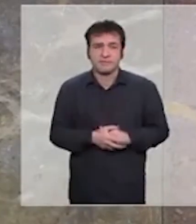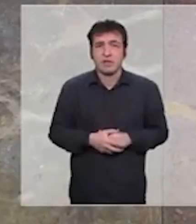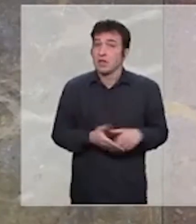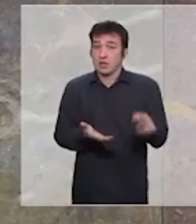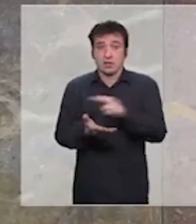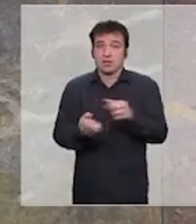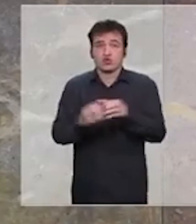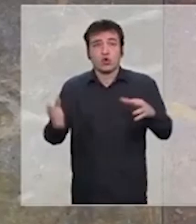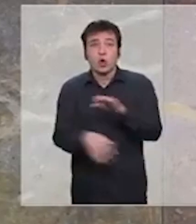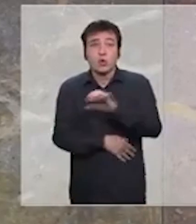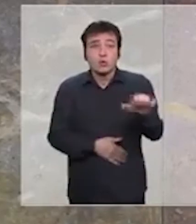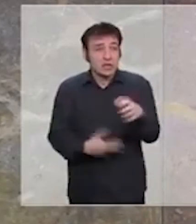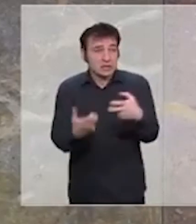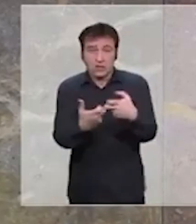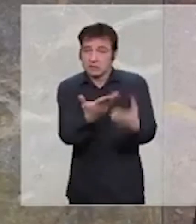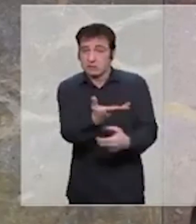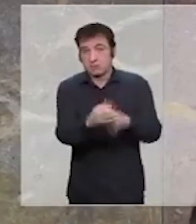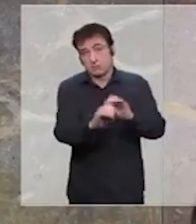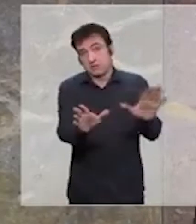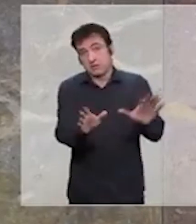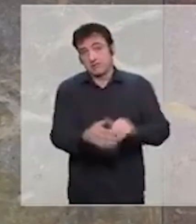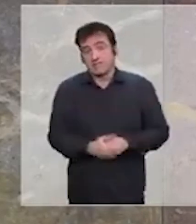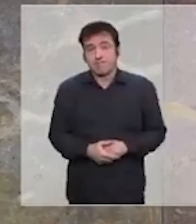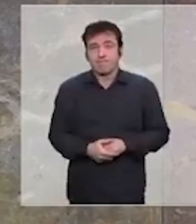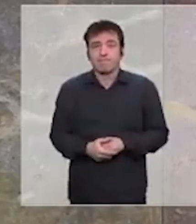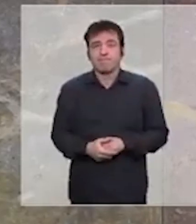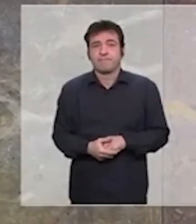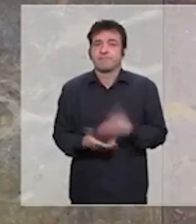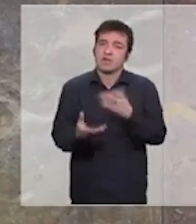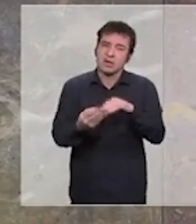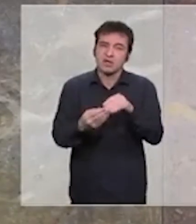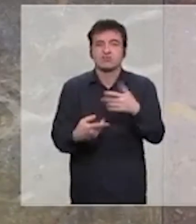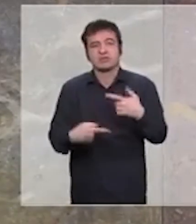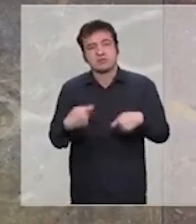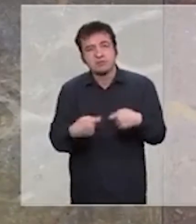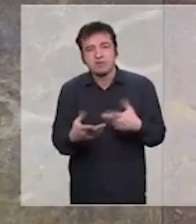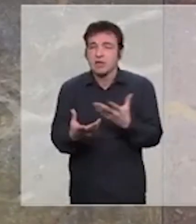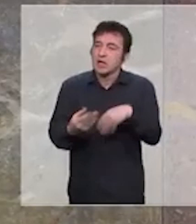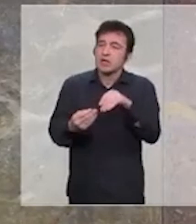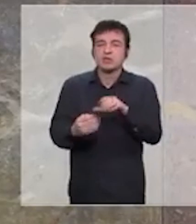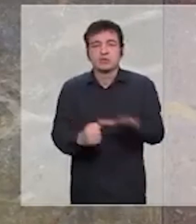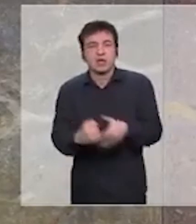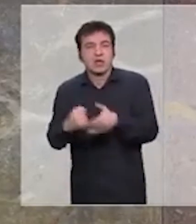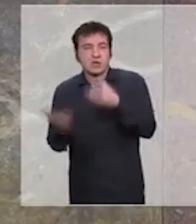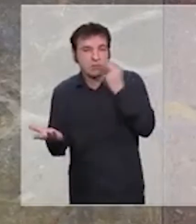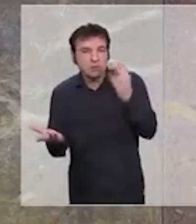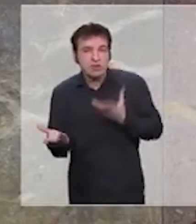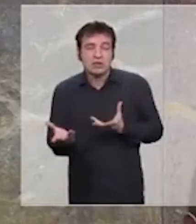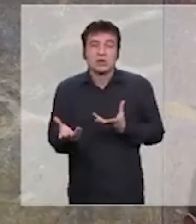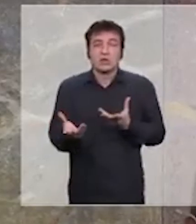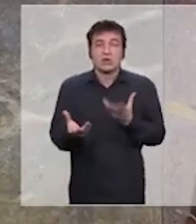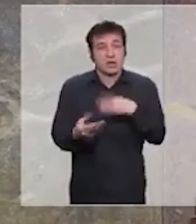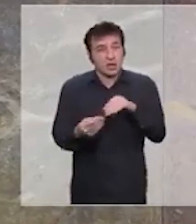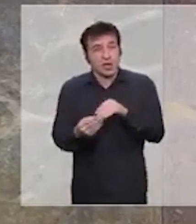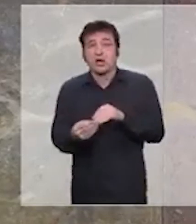est un parfait exemple. En plus de sa diplomatie, en plus de son aide humanitaire, en plus de